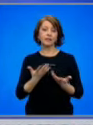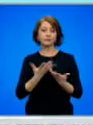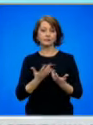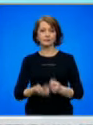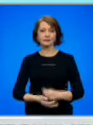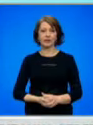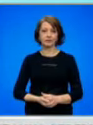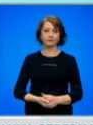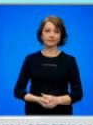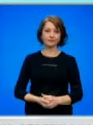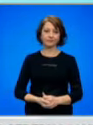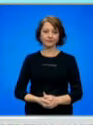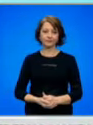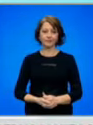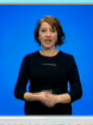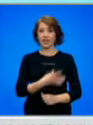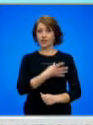до сега.